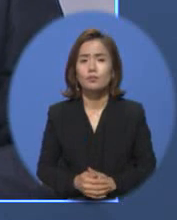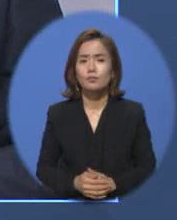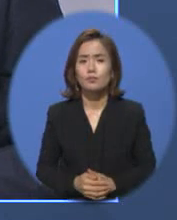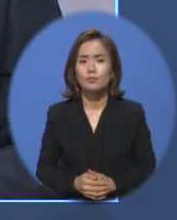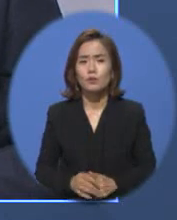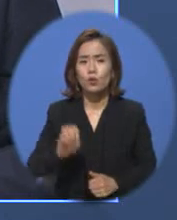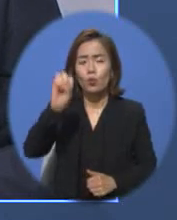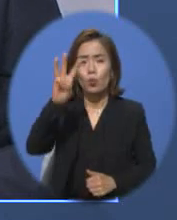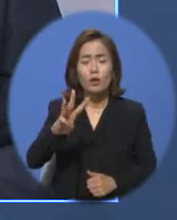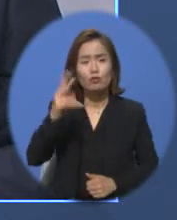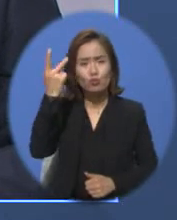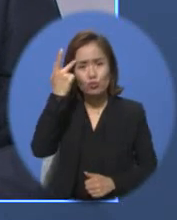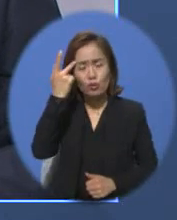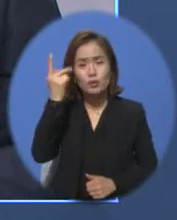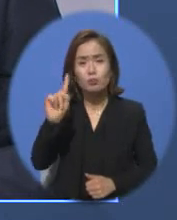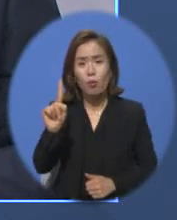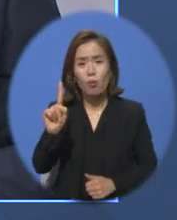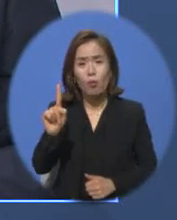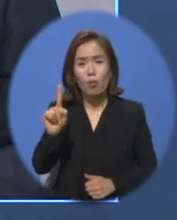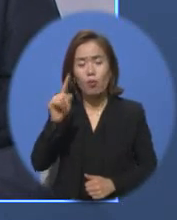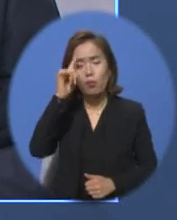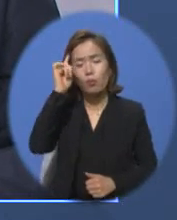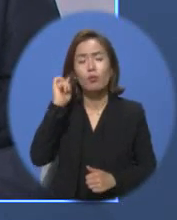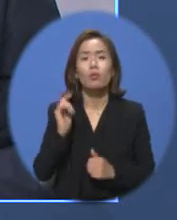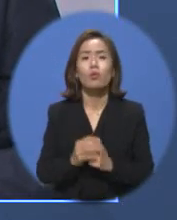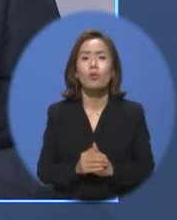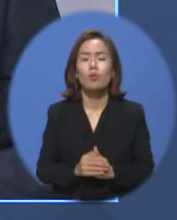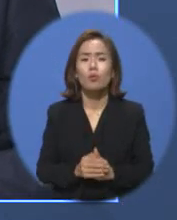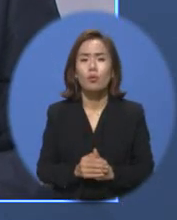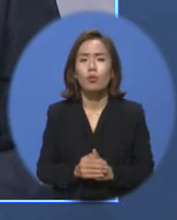해주시겠습니까?광주 정신